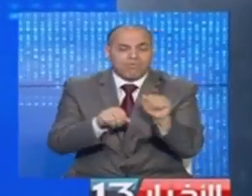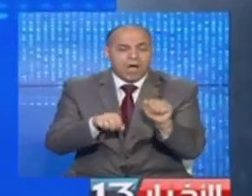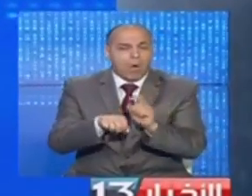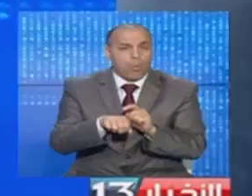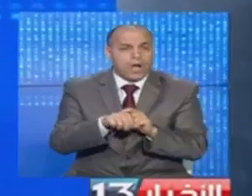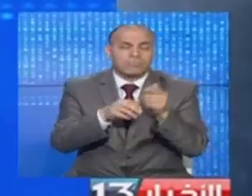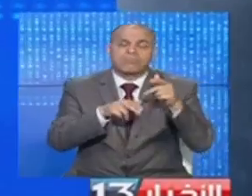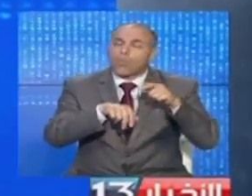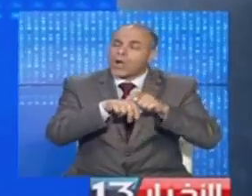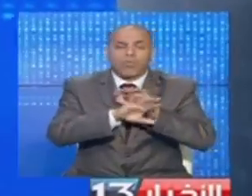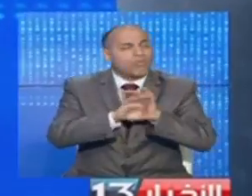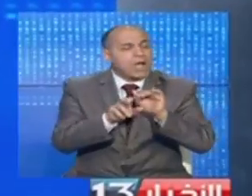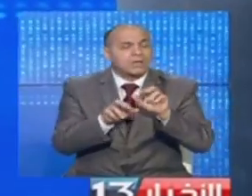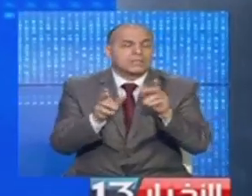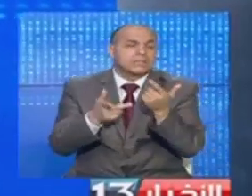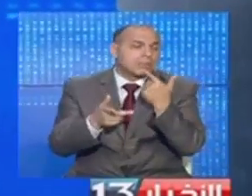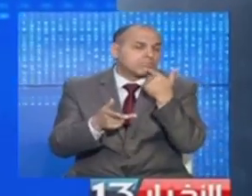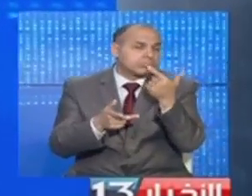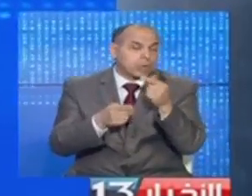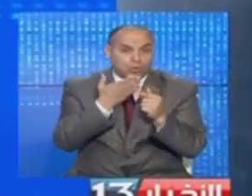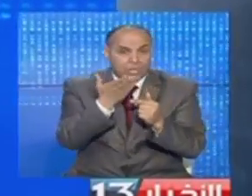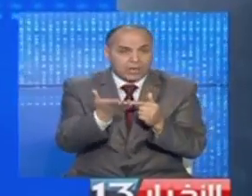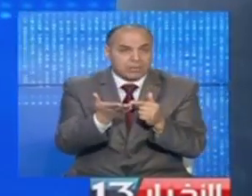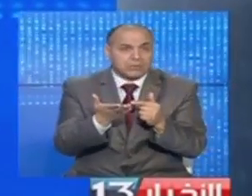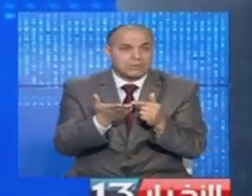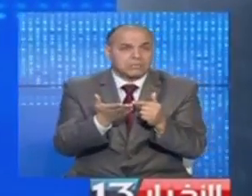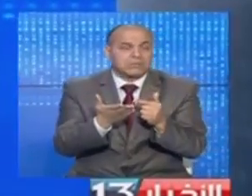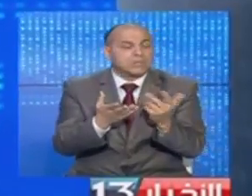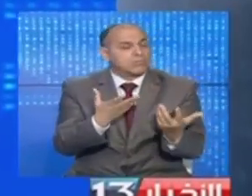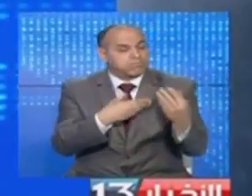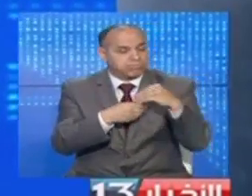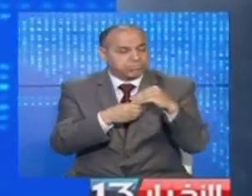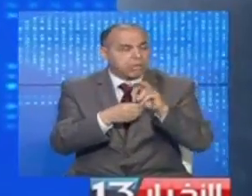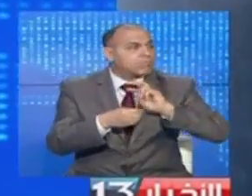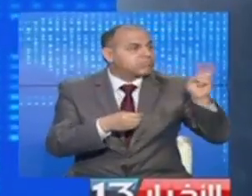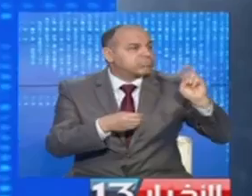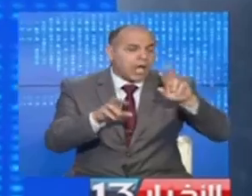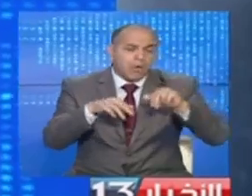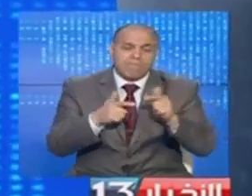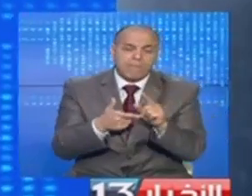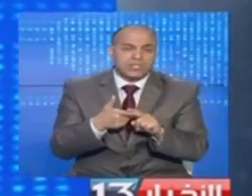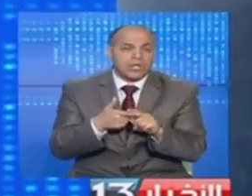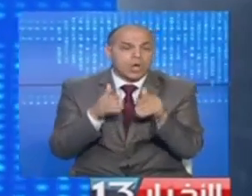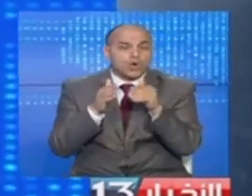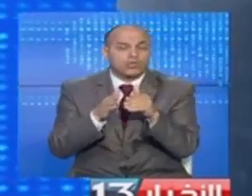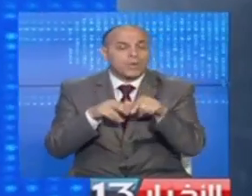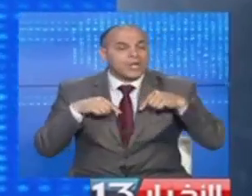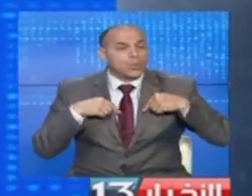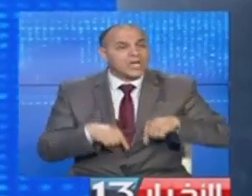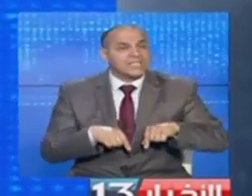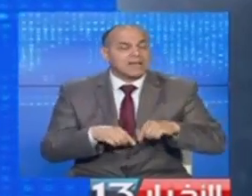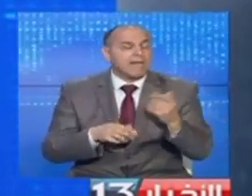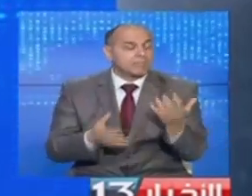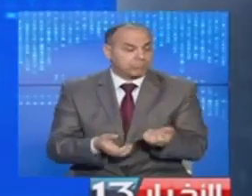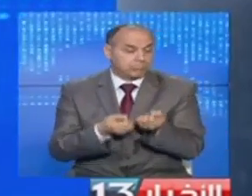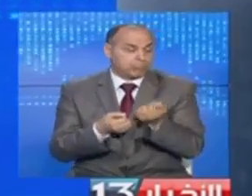مدة إقامتهم، يبدو أنه حسب قولكم غير مشمولين برحلات العودة، وتدعون الوزارة إلى